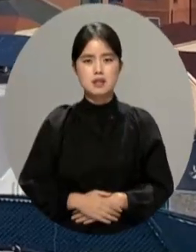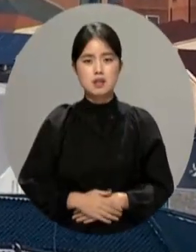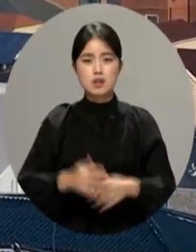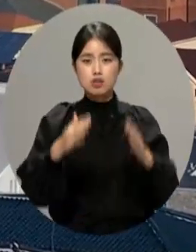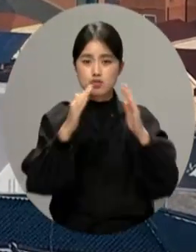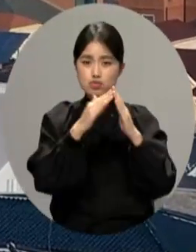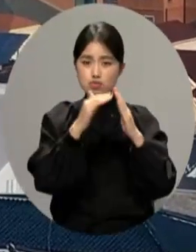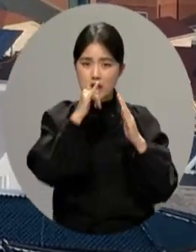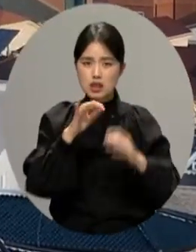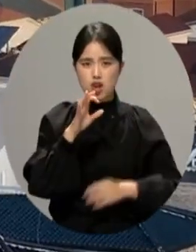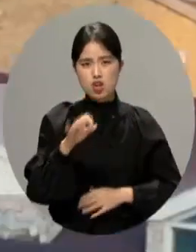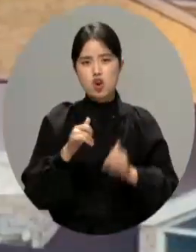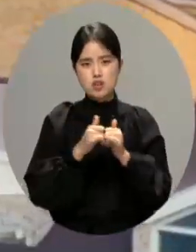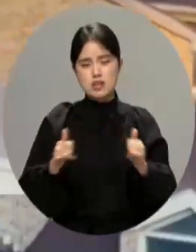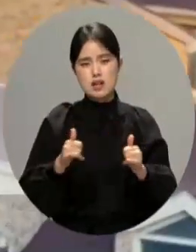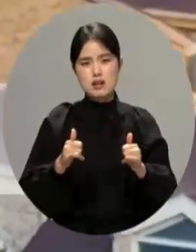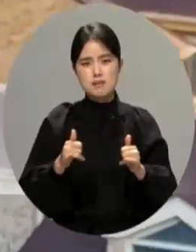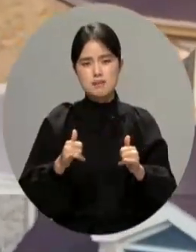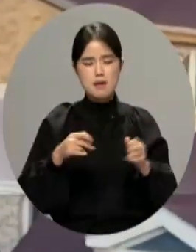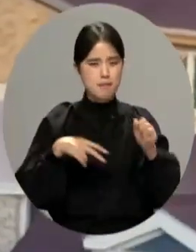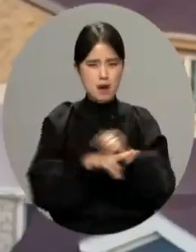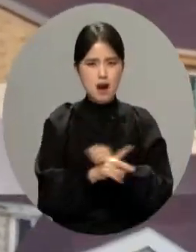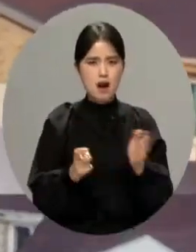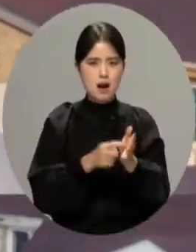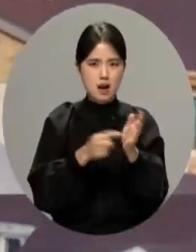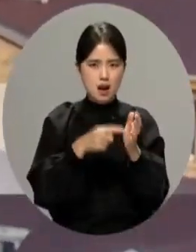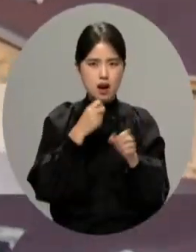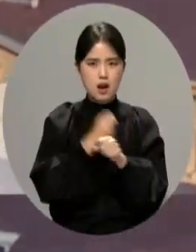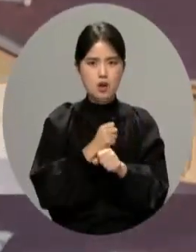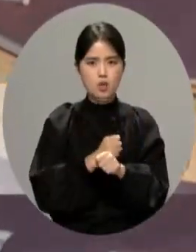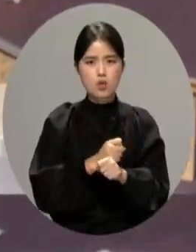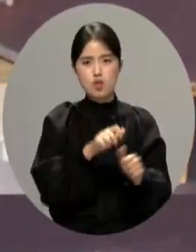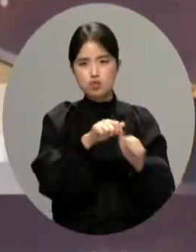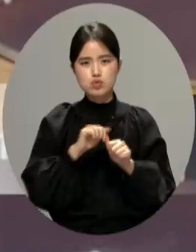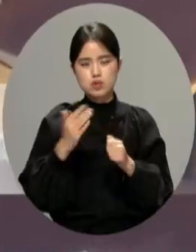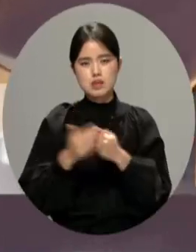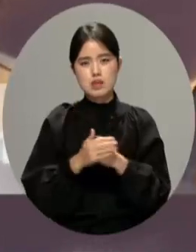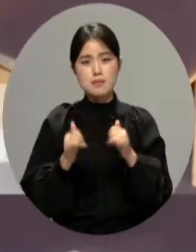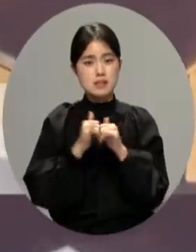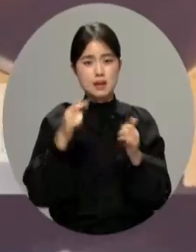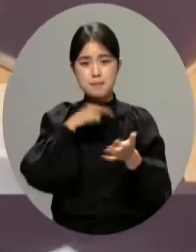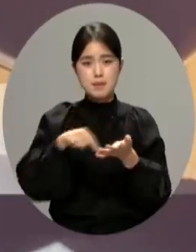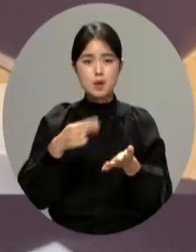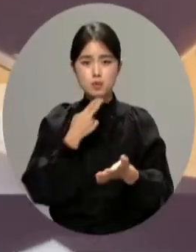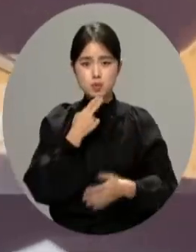주택에 있던 10명의 주민이 긴급 대피하고 구조돼 인명피해는 없었으며